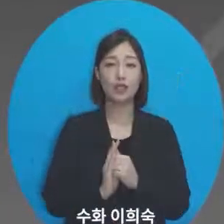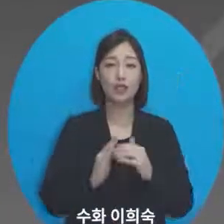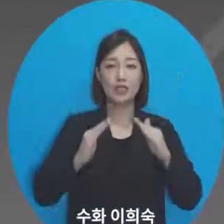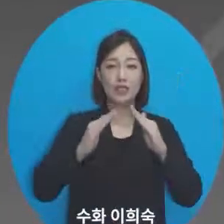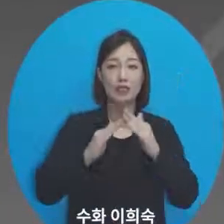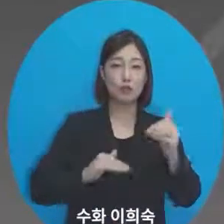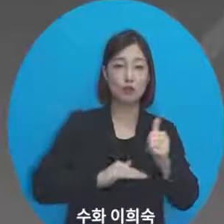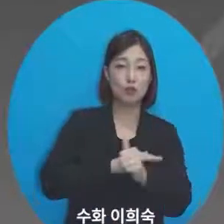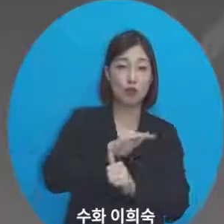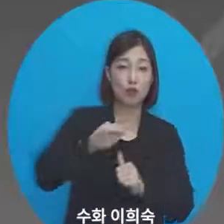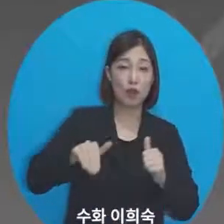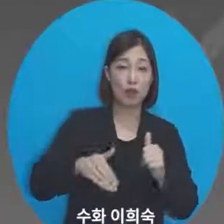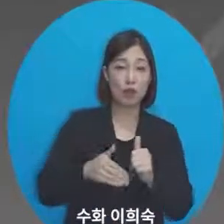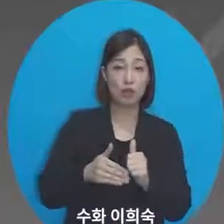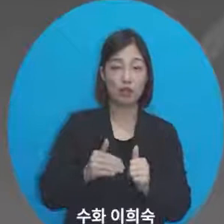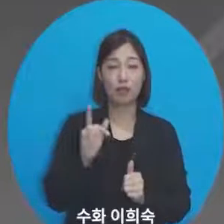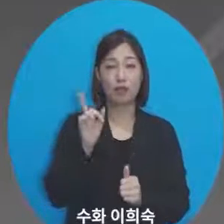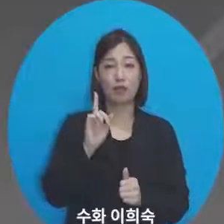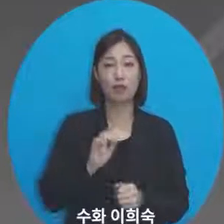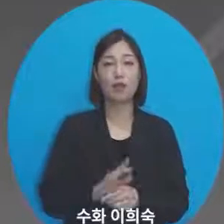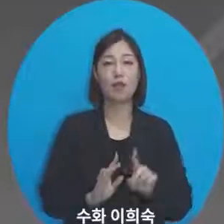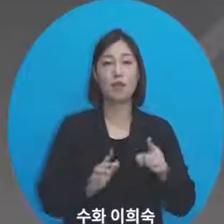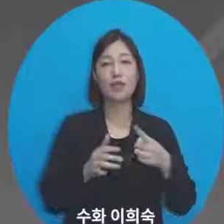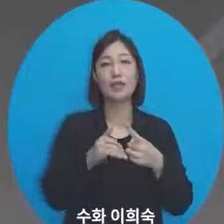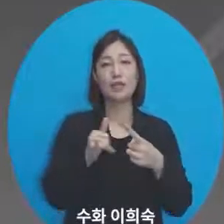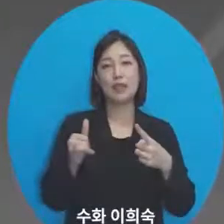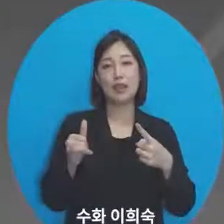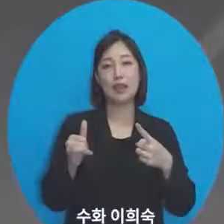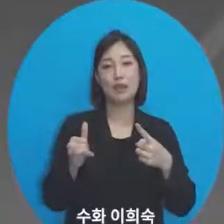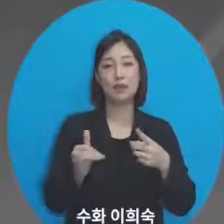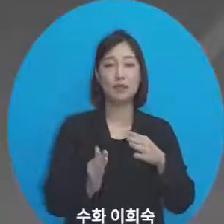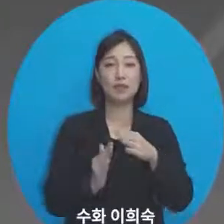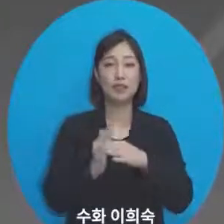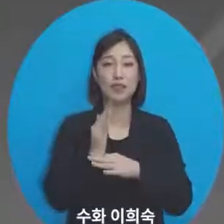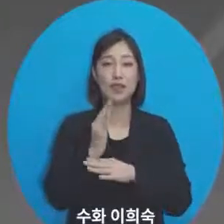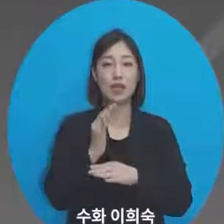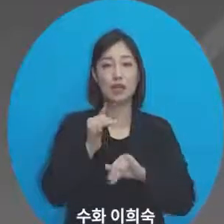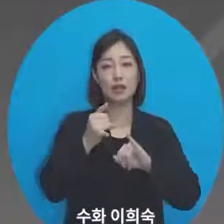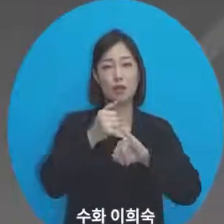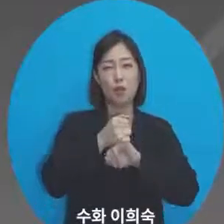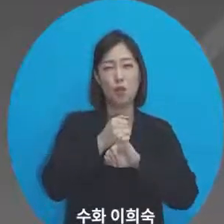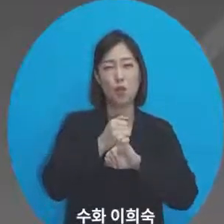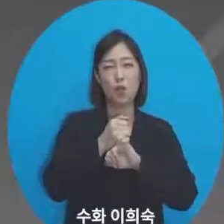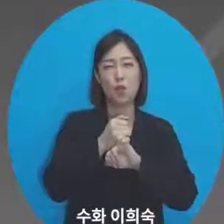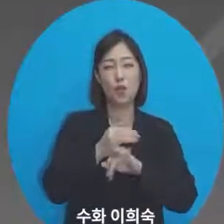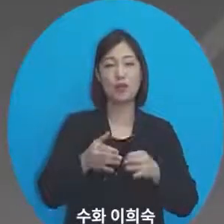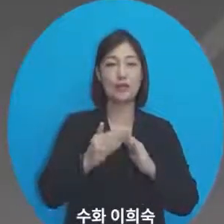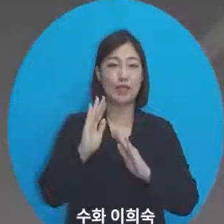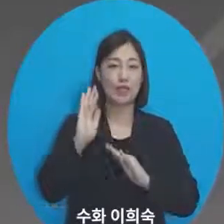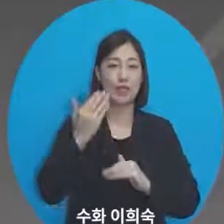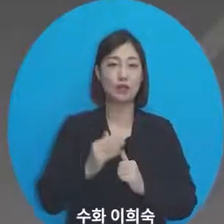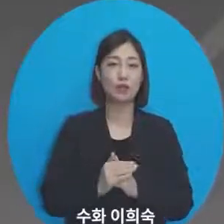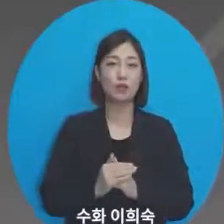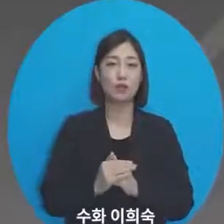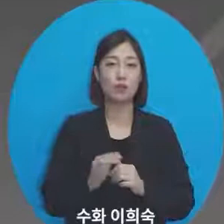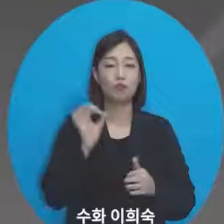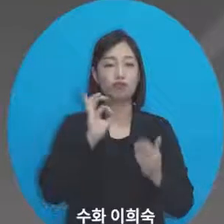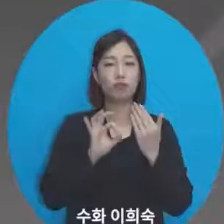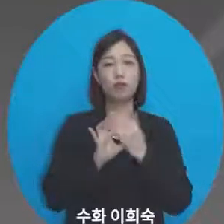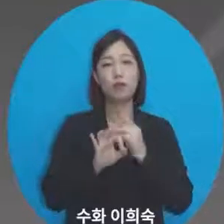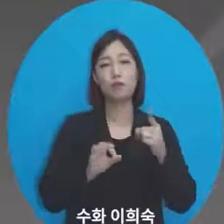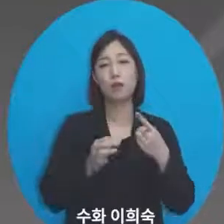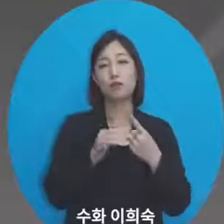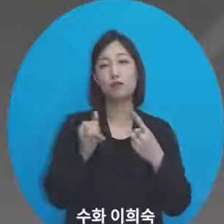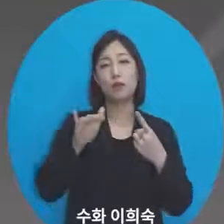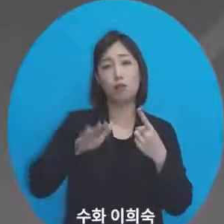어린이집 주변 도로 같은 경우는 100인 이상의 시설에 대해서는 의무적으로 지정을 할 수 있게 하고 있고요. 100인 미만이라도